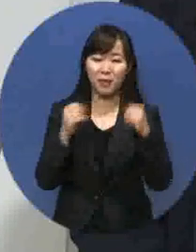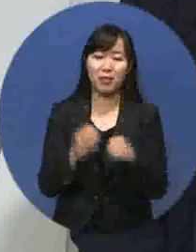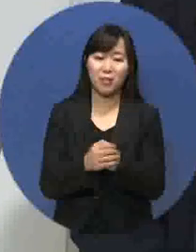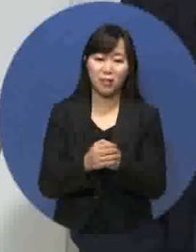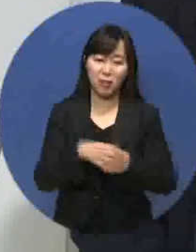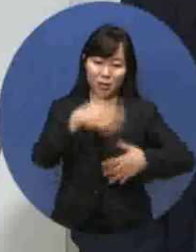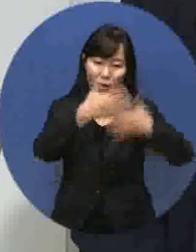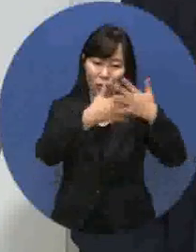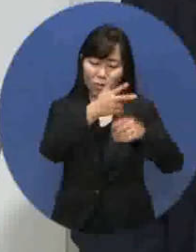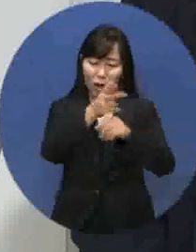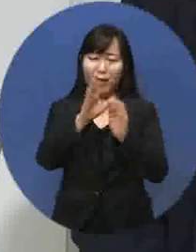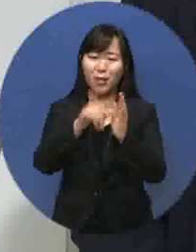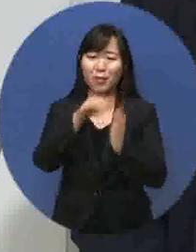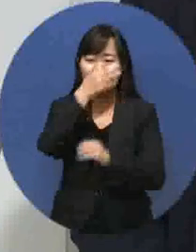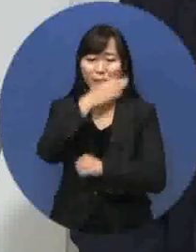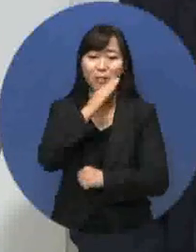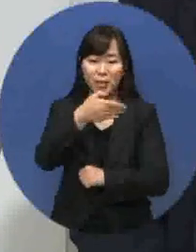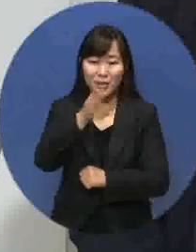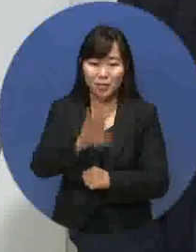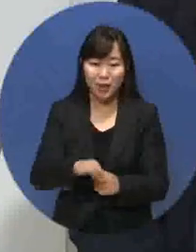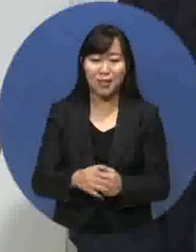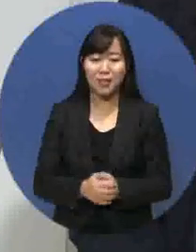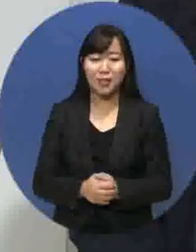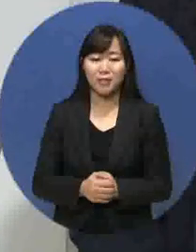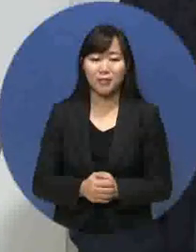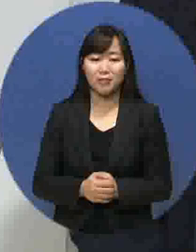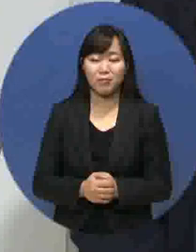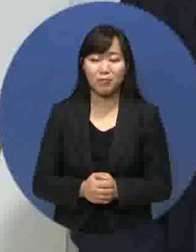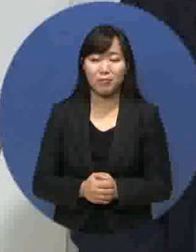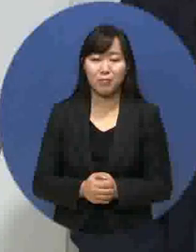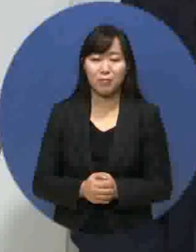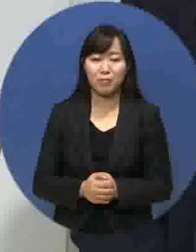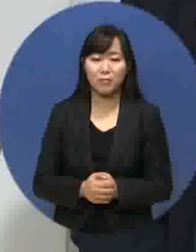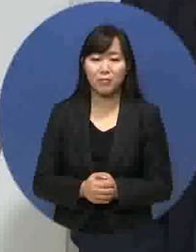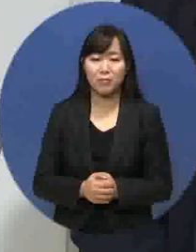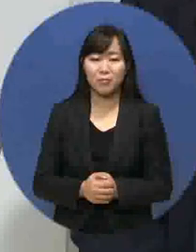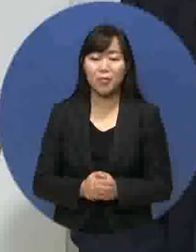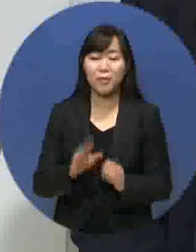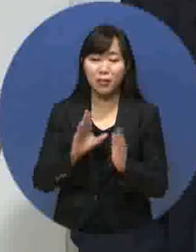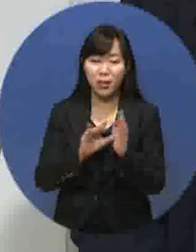하면서도 뭐 힘들지만. 근데 그럴 때 이제,